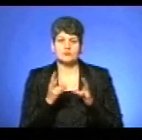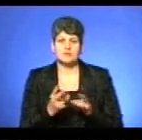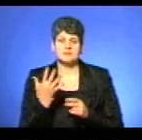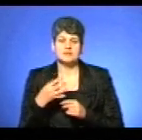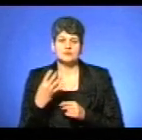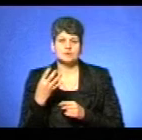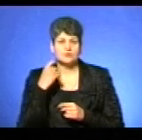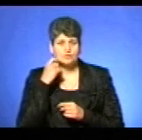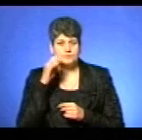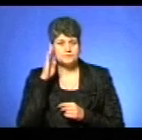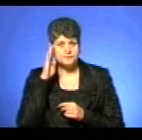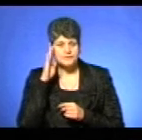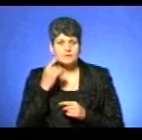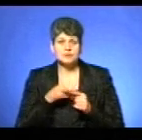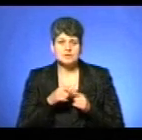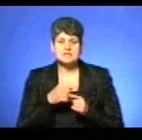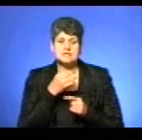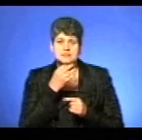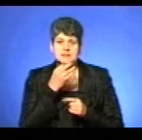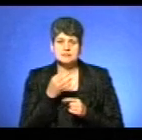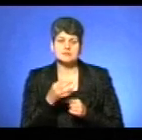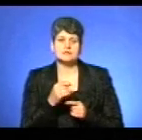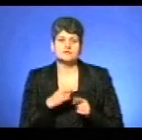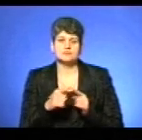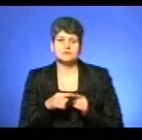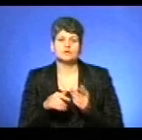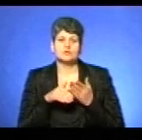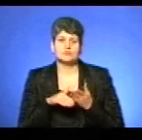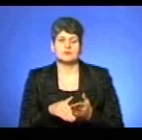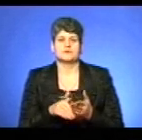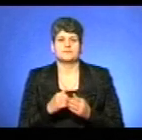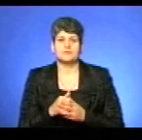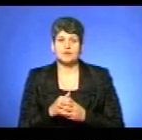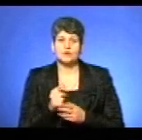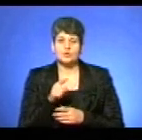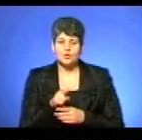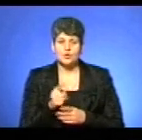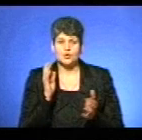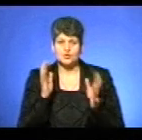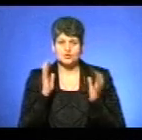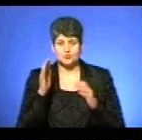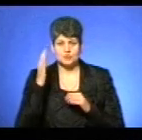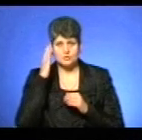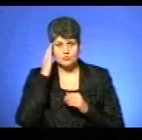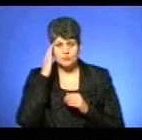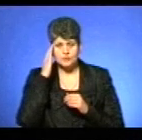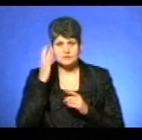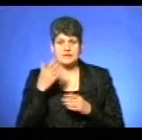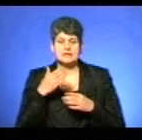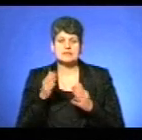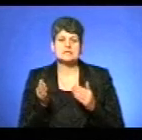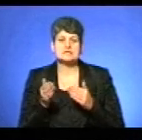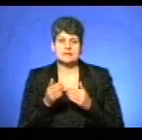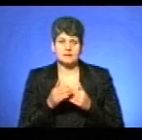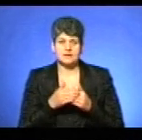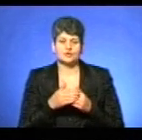59-річний чоловік. Про це нам повідомила диспетчер швидкої допомоги Богдана Потюк. Його із трусом головного мозку і закритою